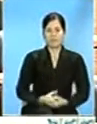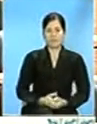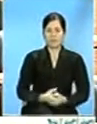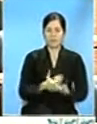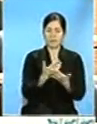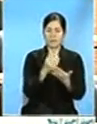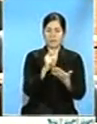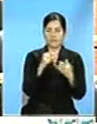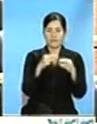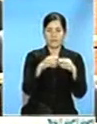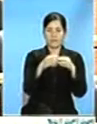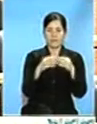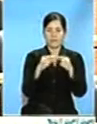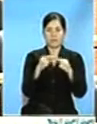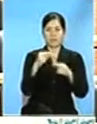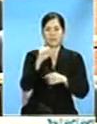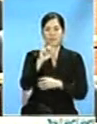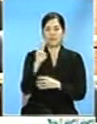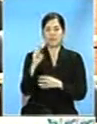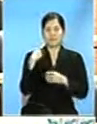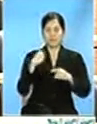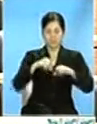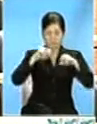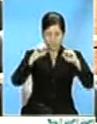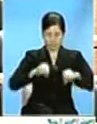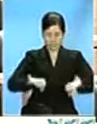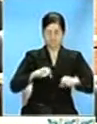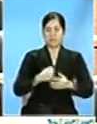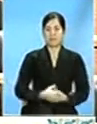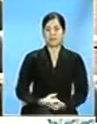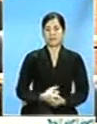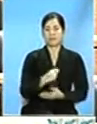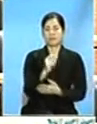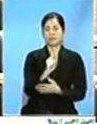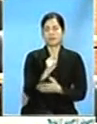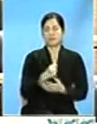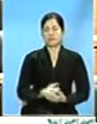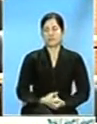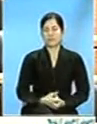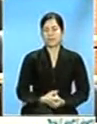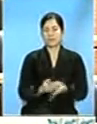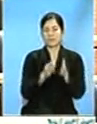สิ่งที่สว.ลงมตินะครับอันนี้ทางฝ่ายไม่เห็นด้วยบ